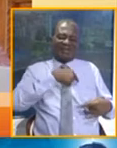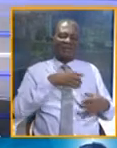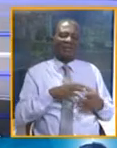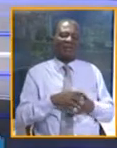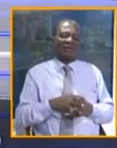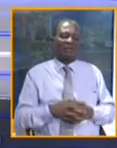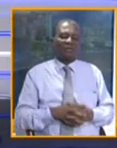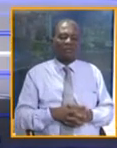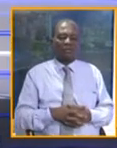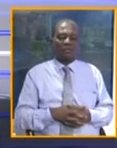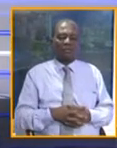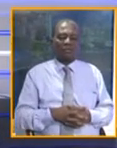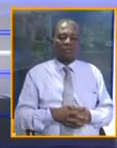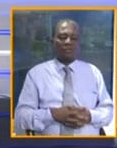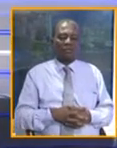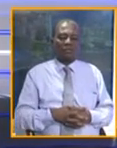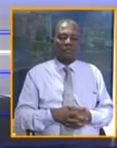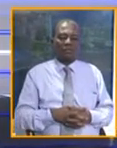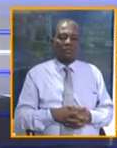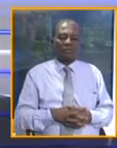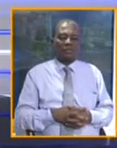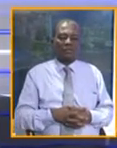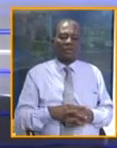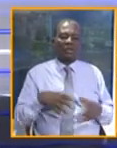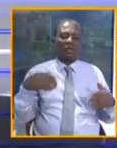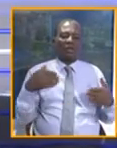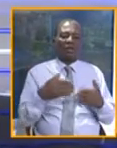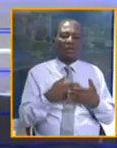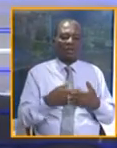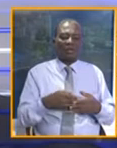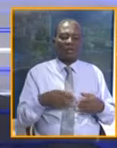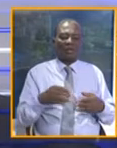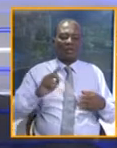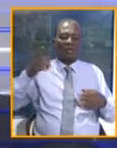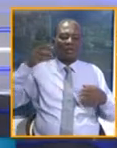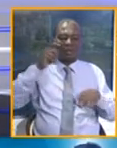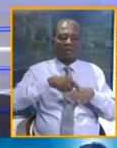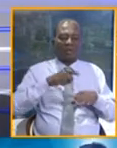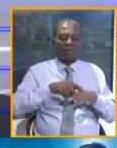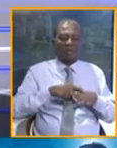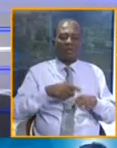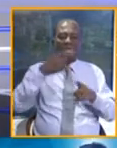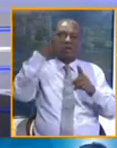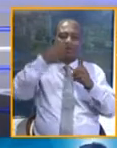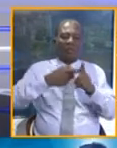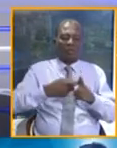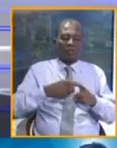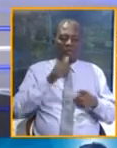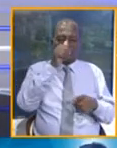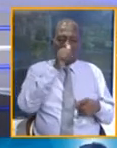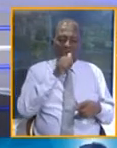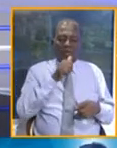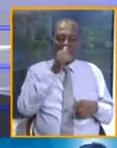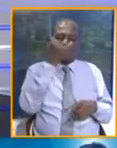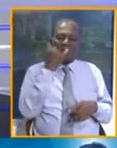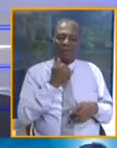l'emporter. La nouvelle de cette disparition a marqué les premières heures du mois de Ramadan en Côte d'Ivoire. Pour cette période, tous